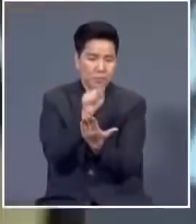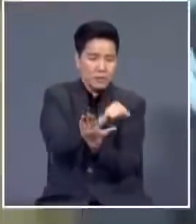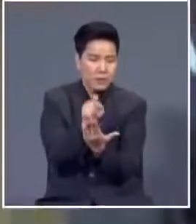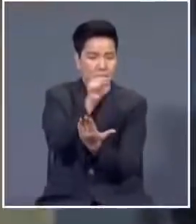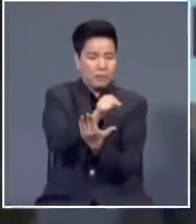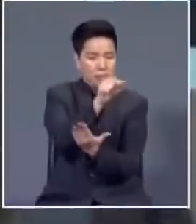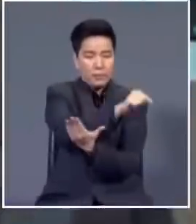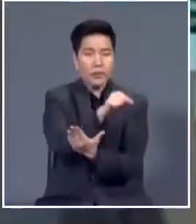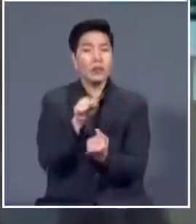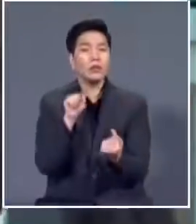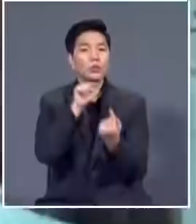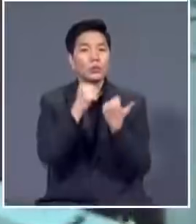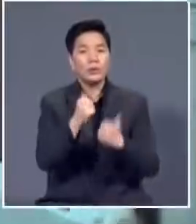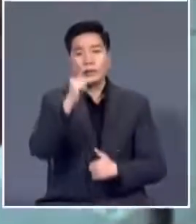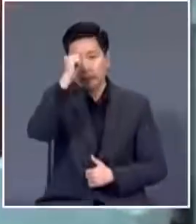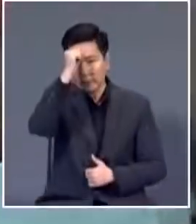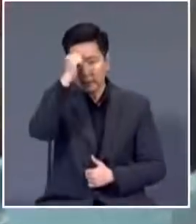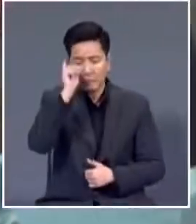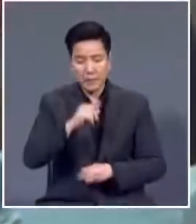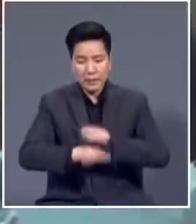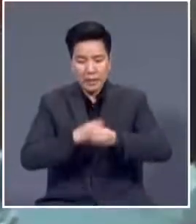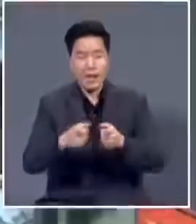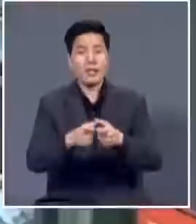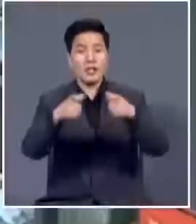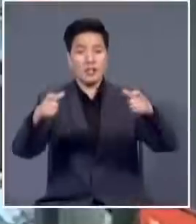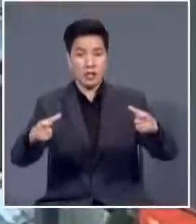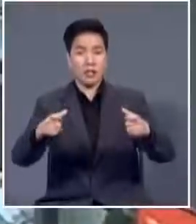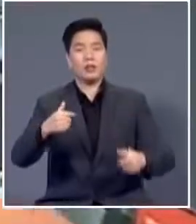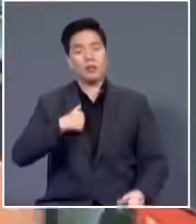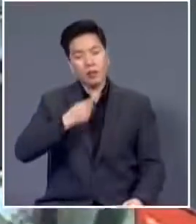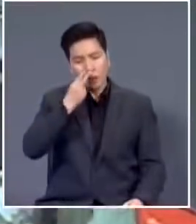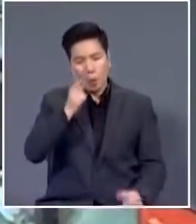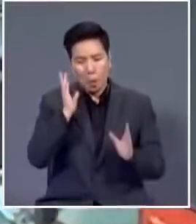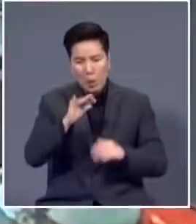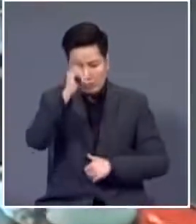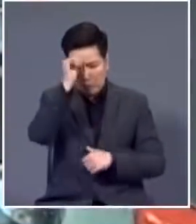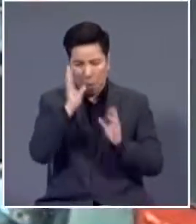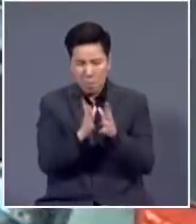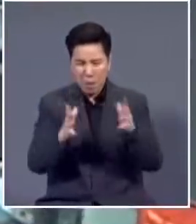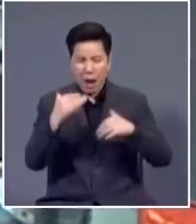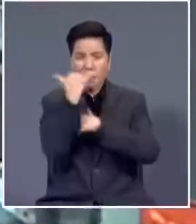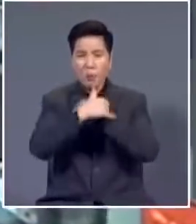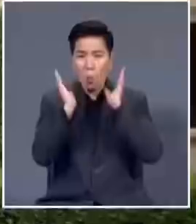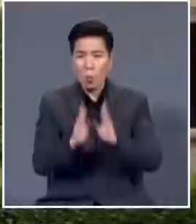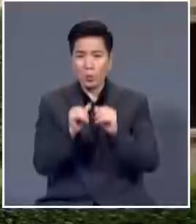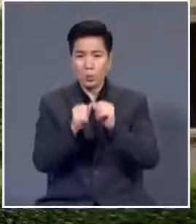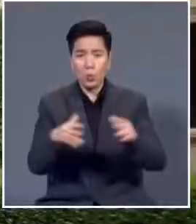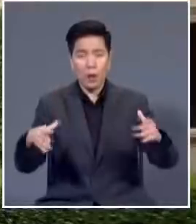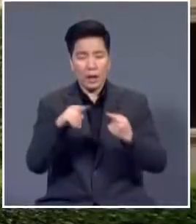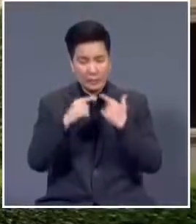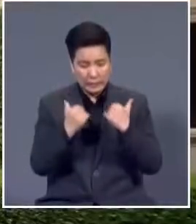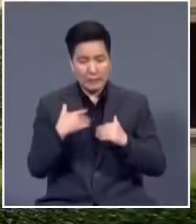ตรอินเดียที่เป็นตลาดขนาดใหญ่นะครับทุกคนทราบดีมีประชากรมากมีศักยภาพทางเทคโนโลยีสูงอีกด้วย